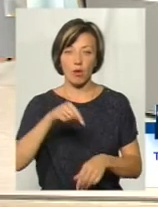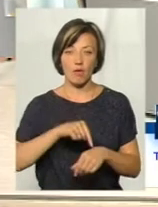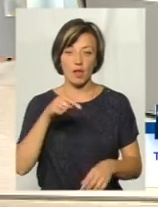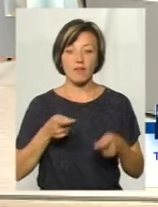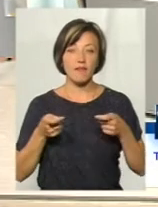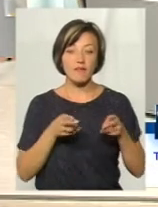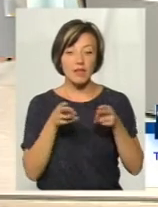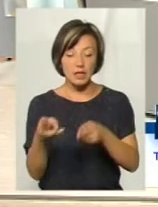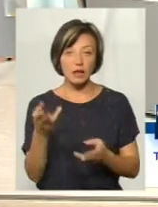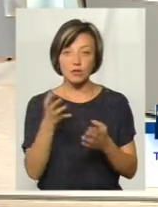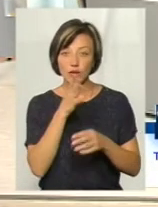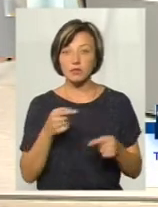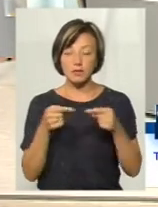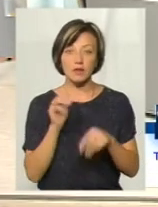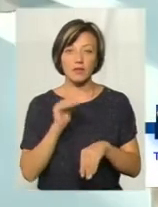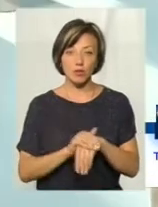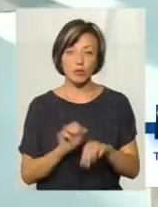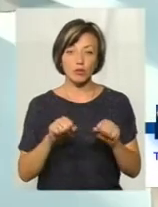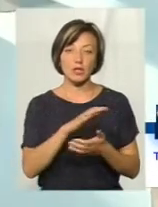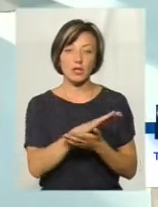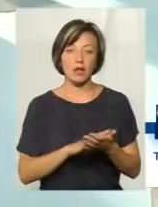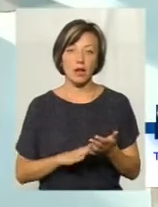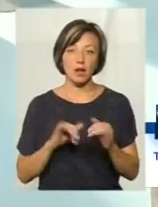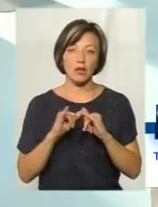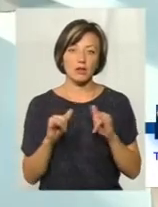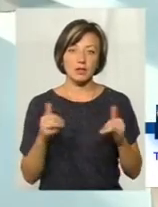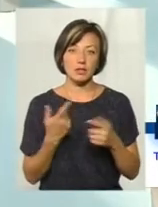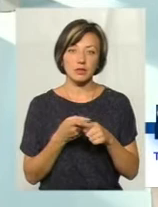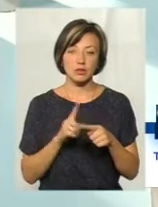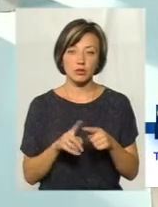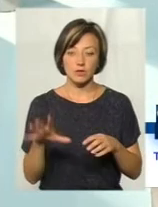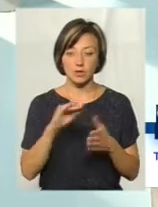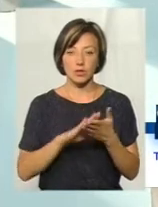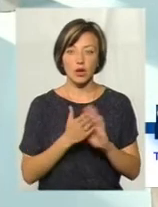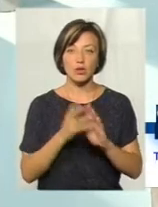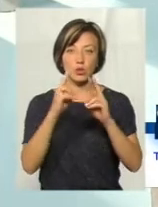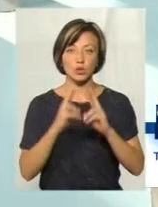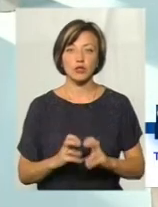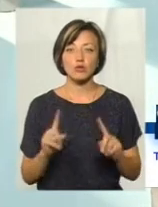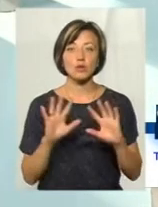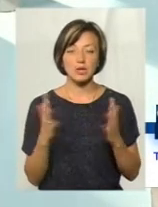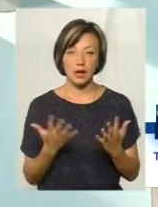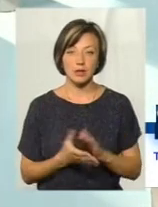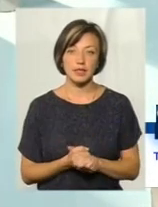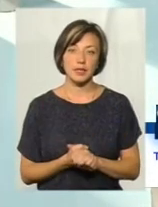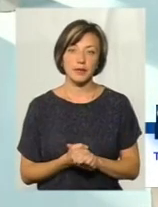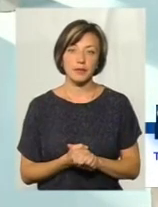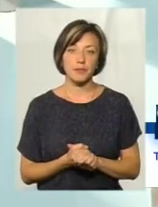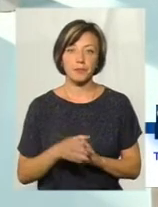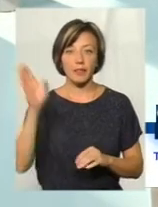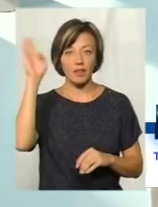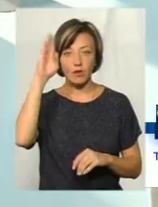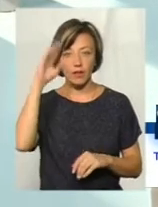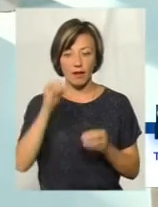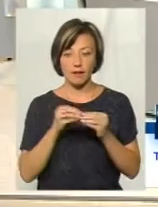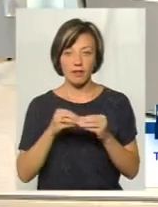якщо вчасно зафіксований факт, з ним можна далі розвивати цю всю ситуацію і досліджувати, що сталося. А вода у нас на місці